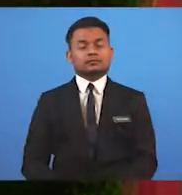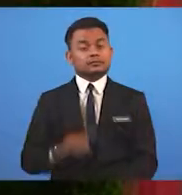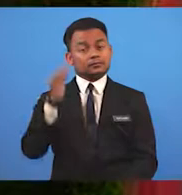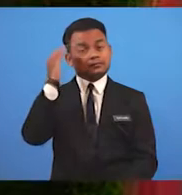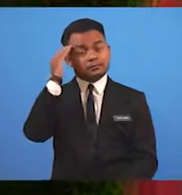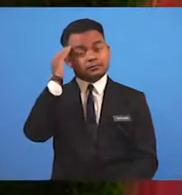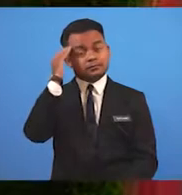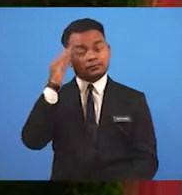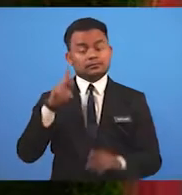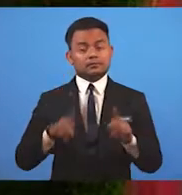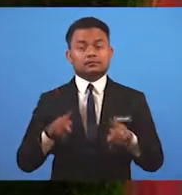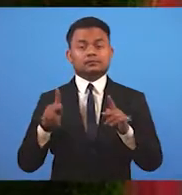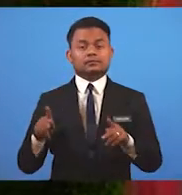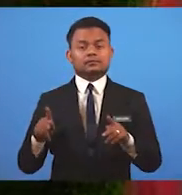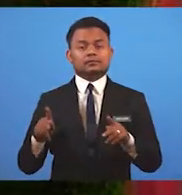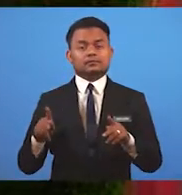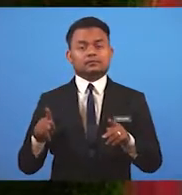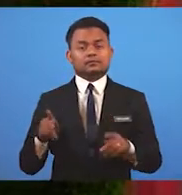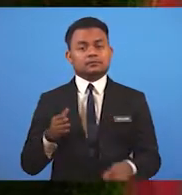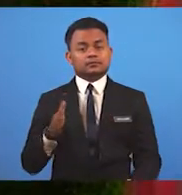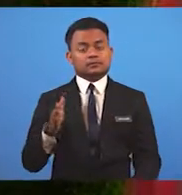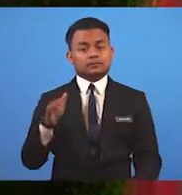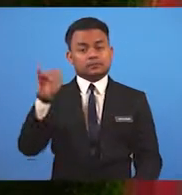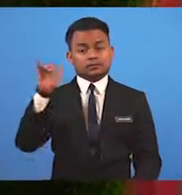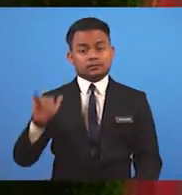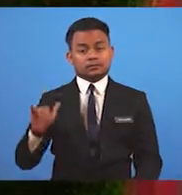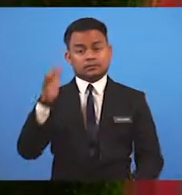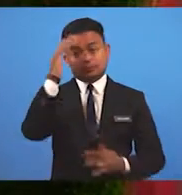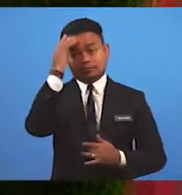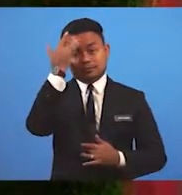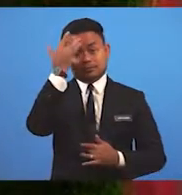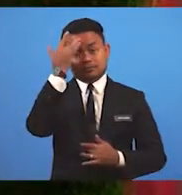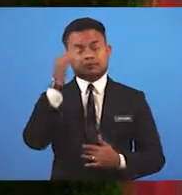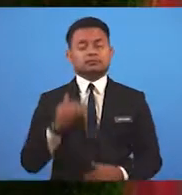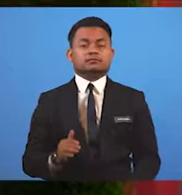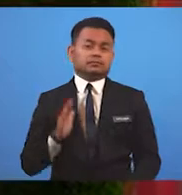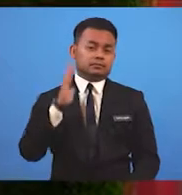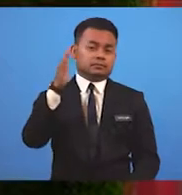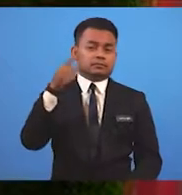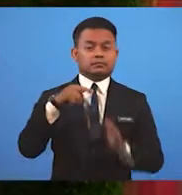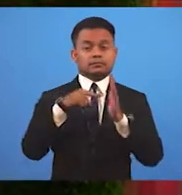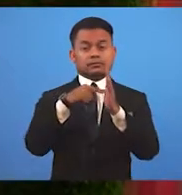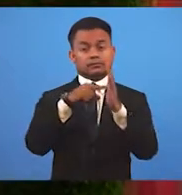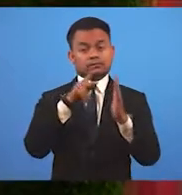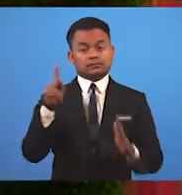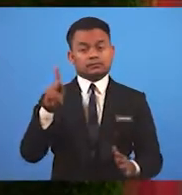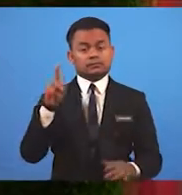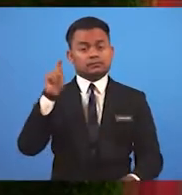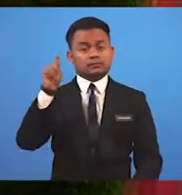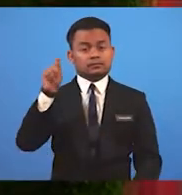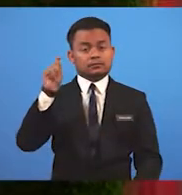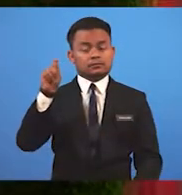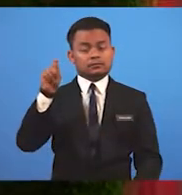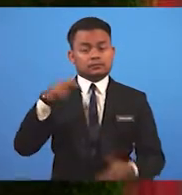Tahukah para pelajar bahawa ikan yang telah pun diserang oleh penyakit akan menunjukkan tanda-tanda